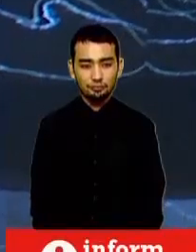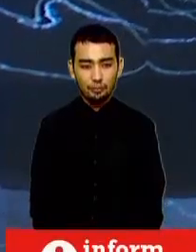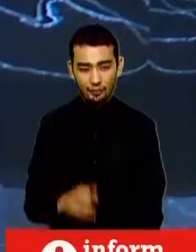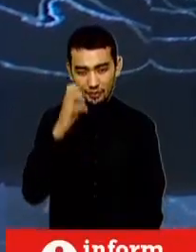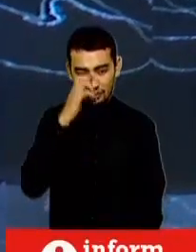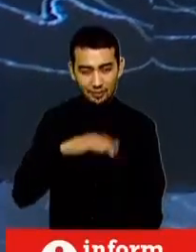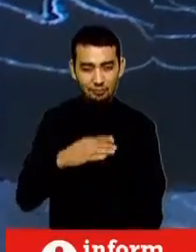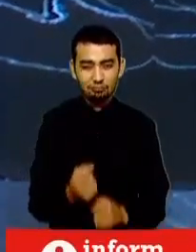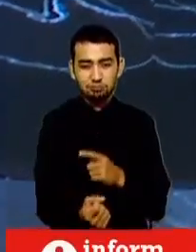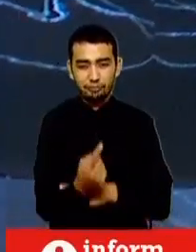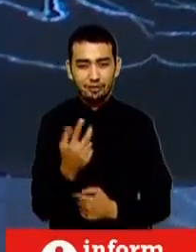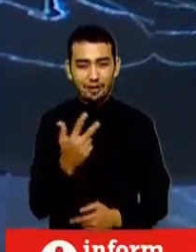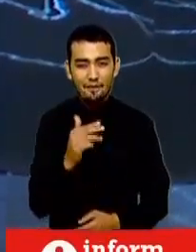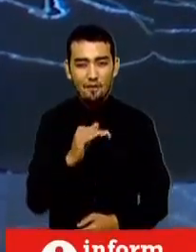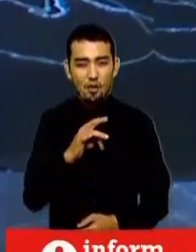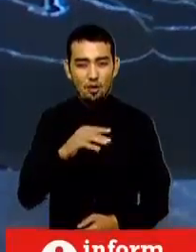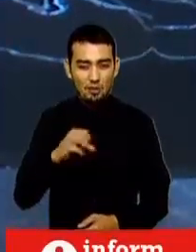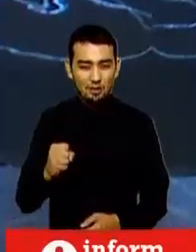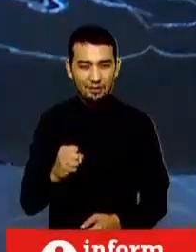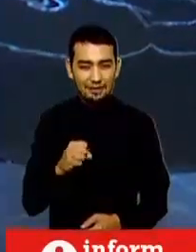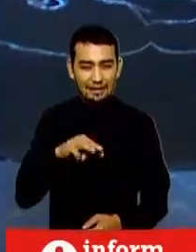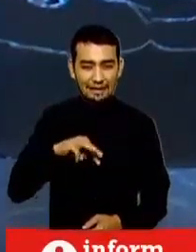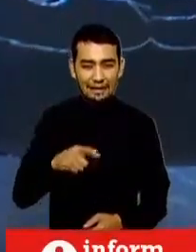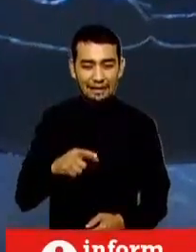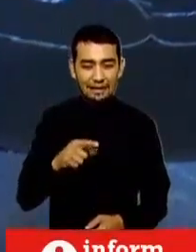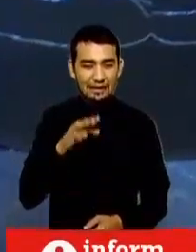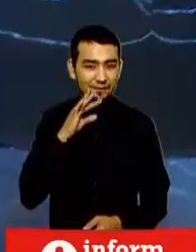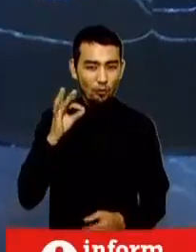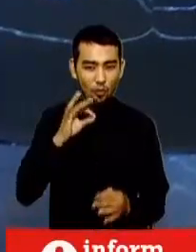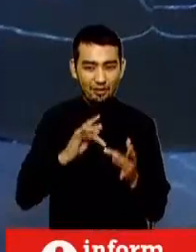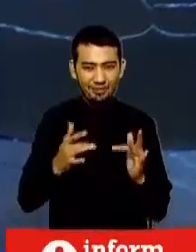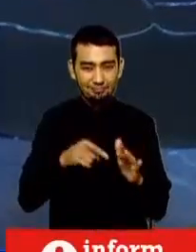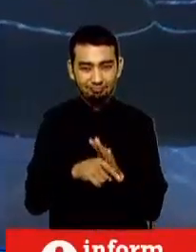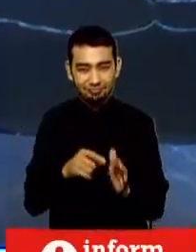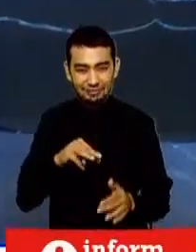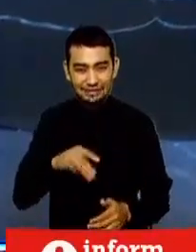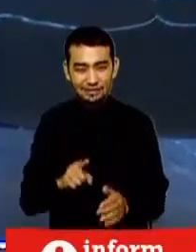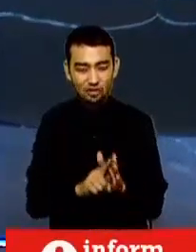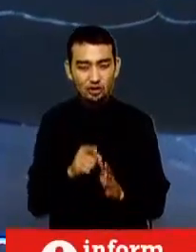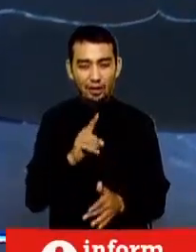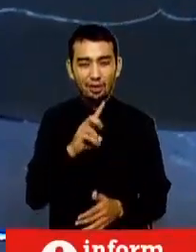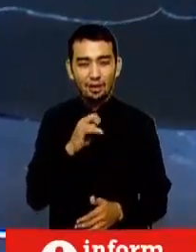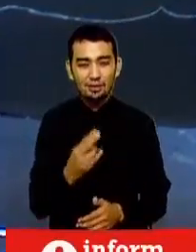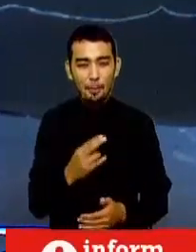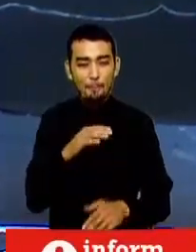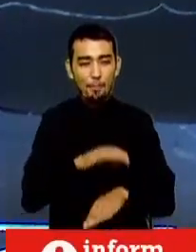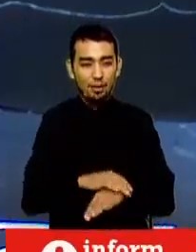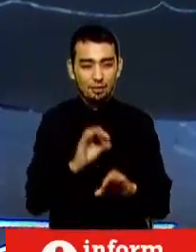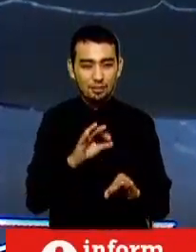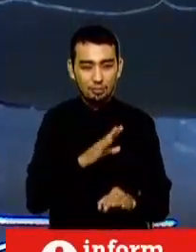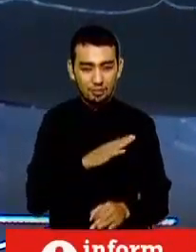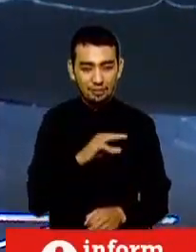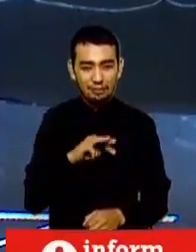В стране появится третья форма национальной валюты – цифровой тенге. Его презентовали в Национальном банке и рассказали о ходе